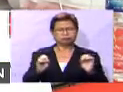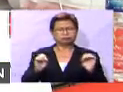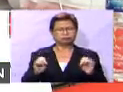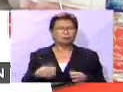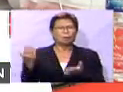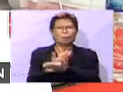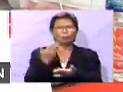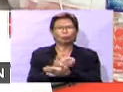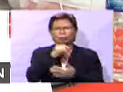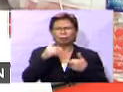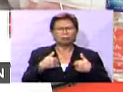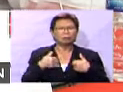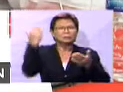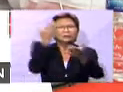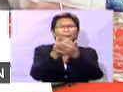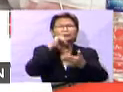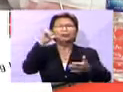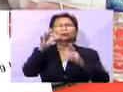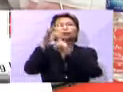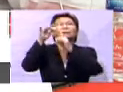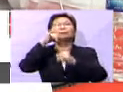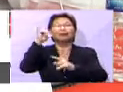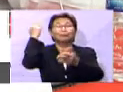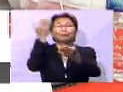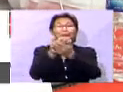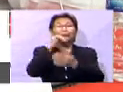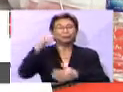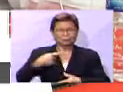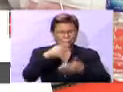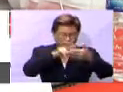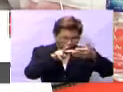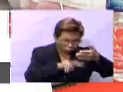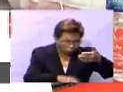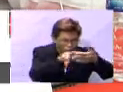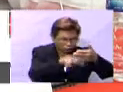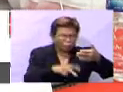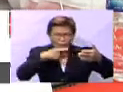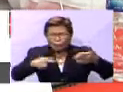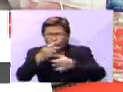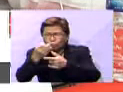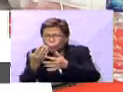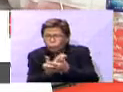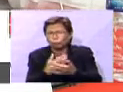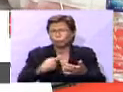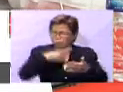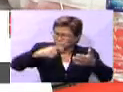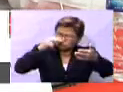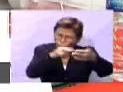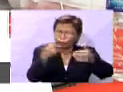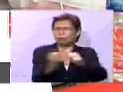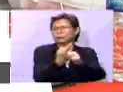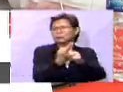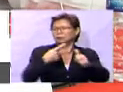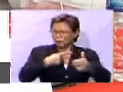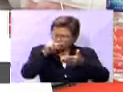fakta yang baru kecuali sehingga semalam. Dan kita kena tengok sama ada fakta ini fakta lama atau fakta baru. Kita